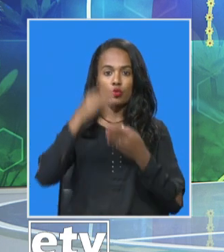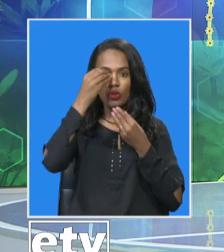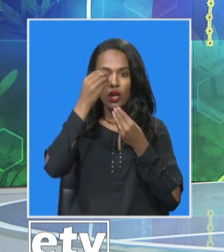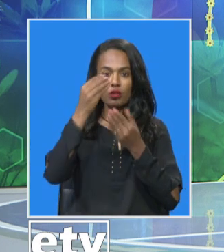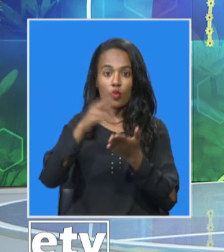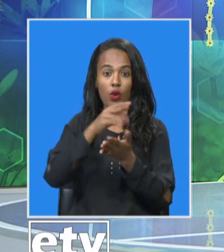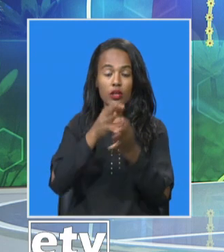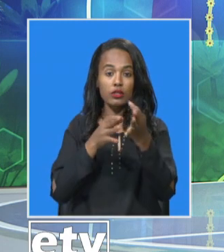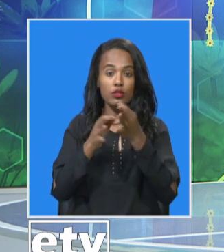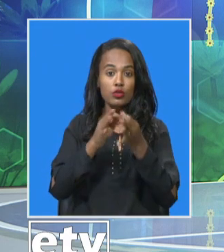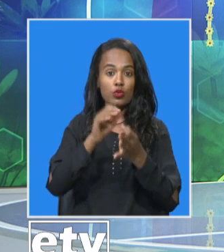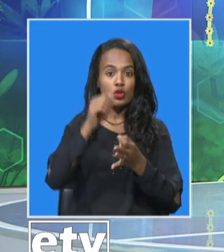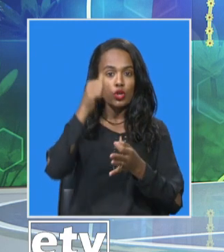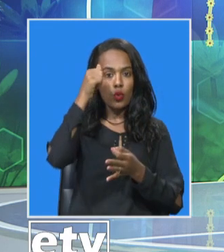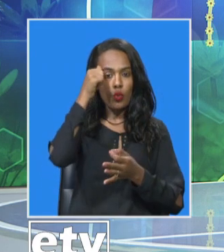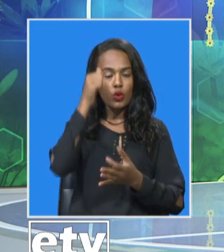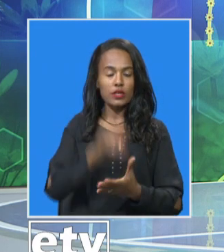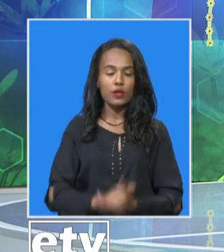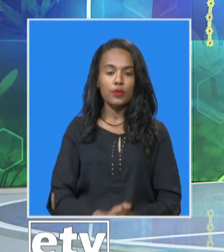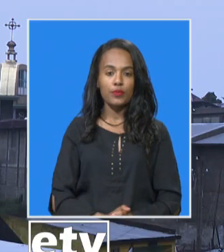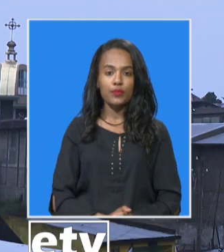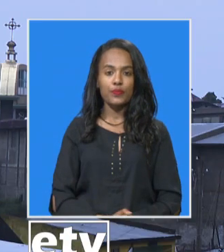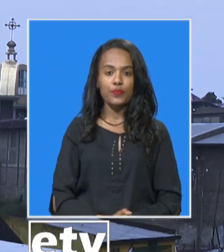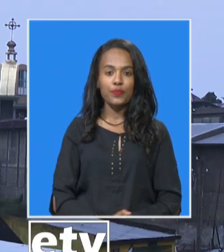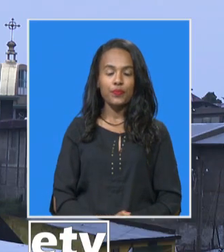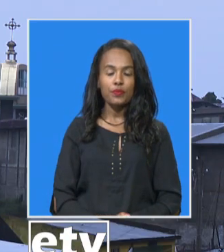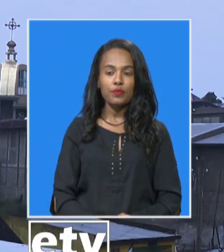አስታውቋል። ዝርዝሩን እየሞገሰ አዘጋጅቶታል።